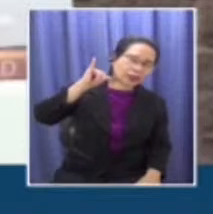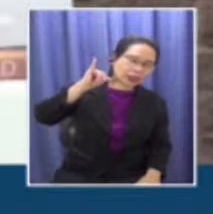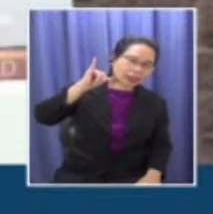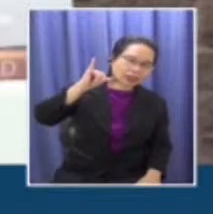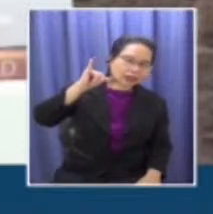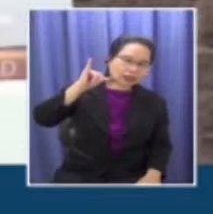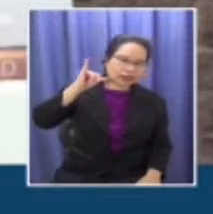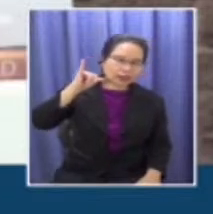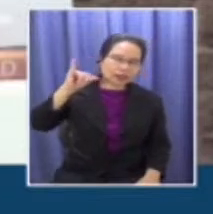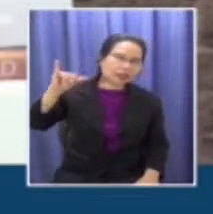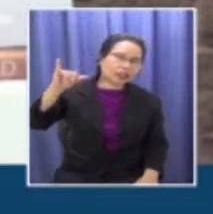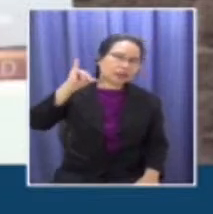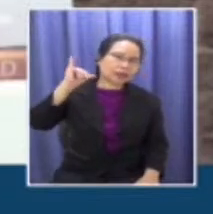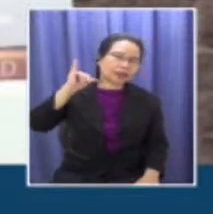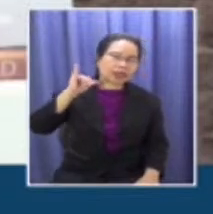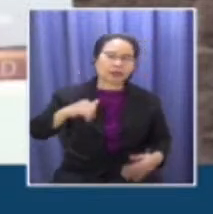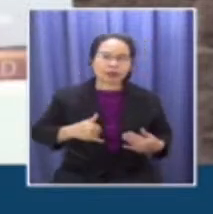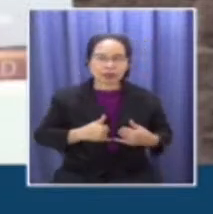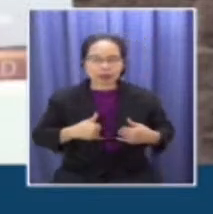ati